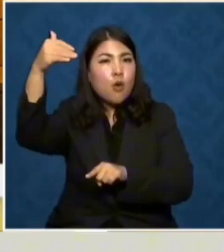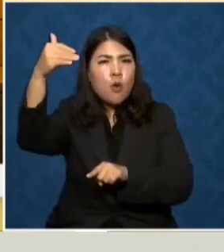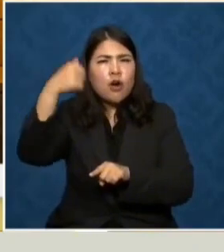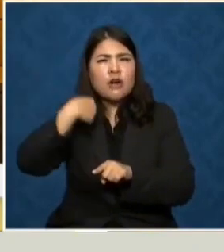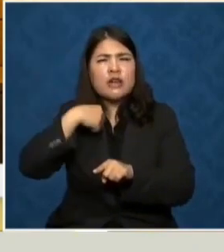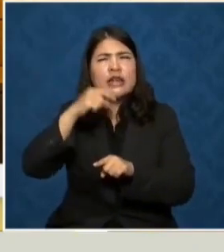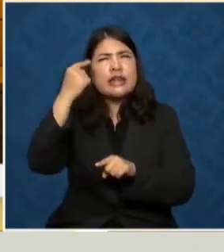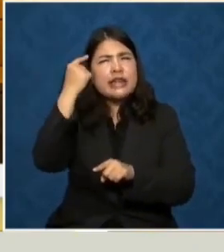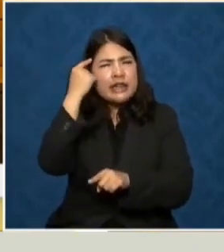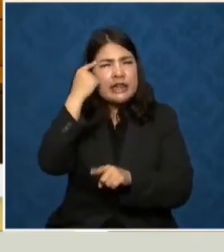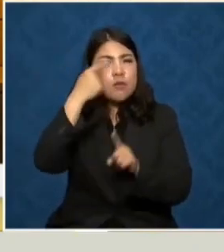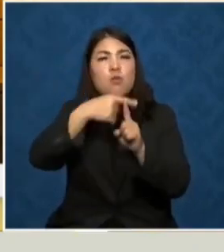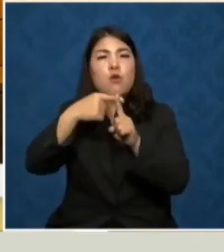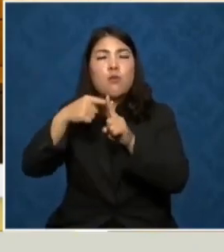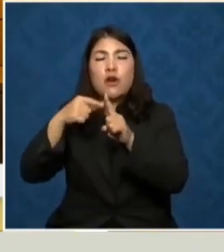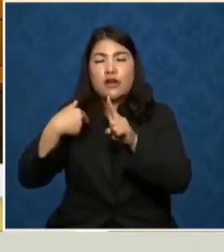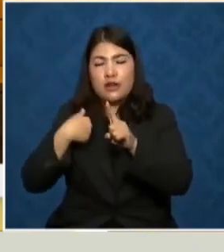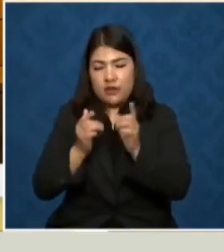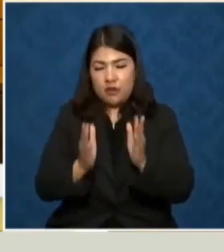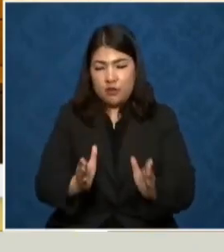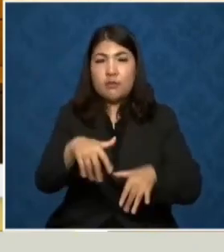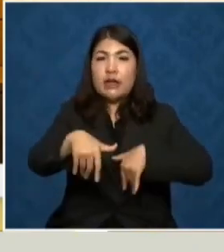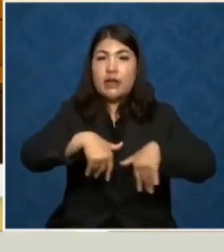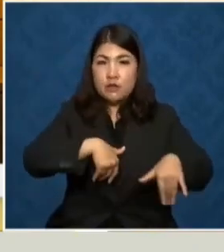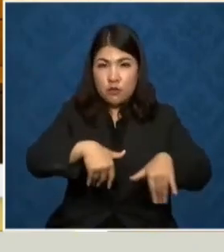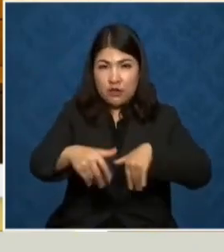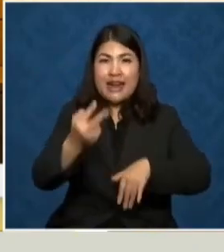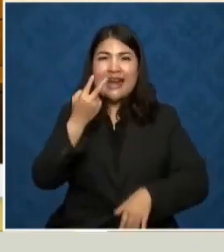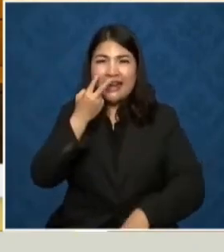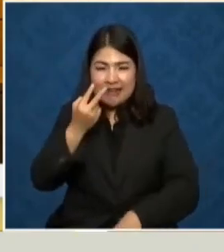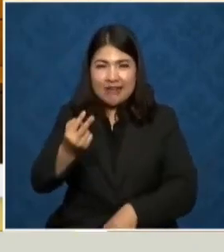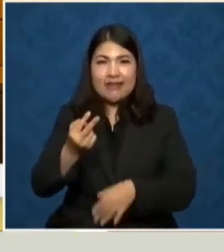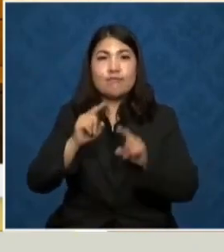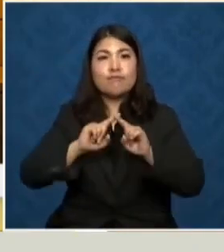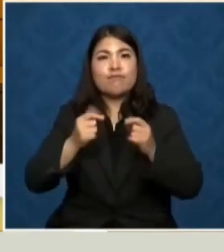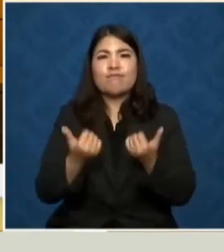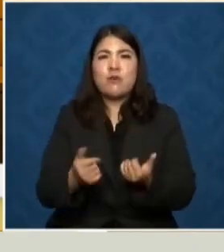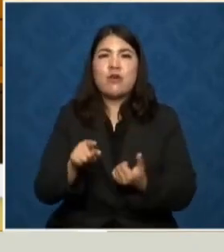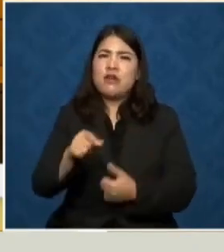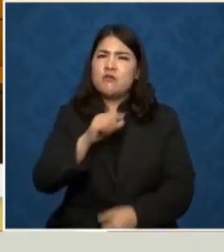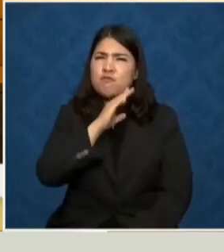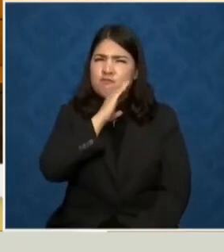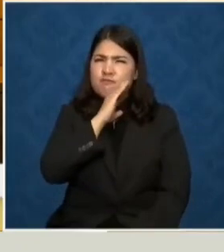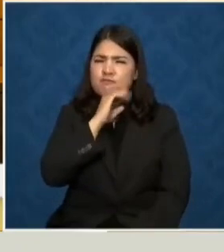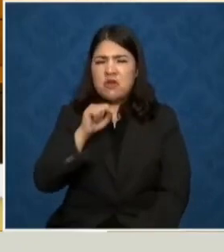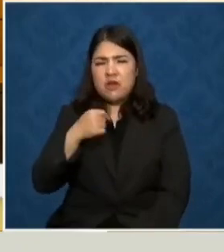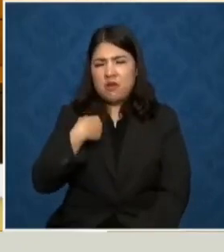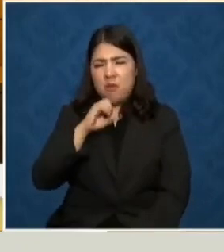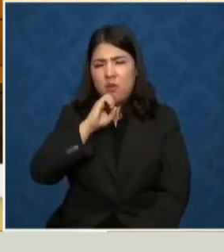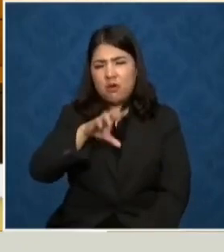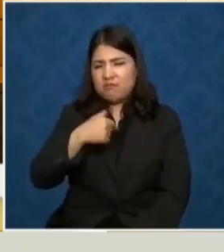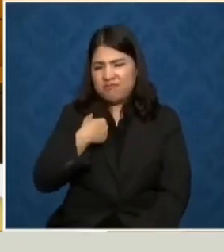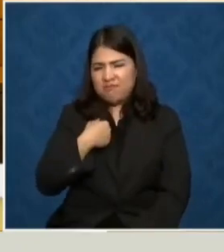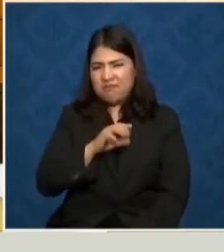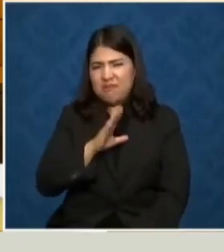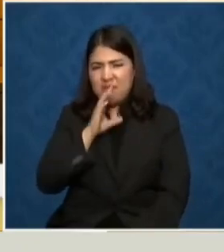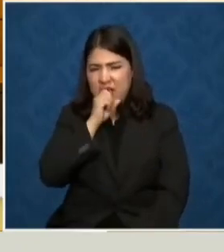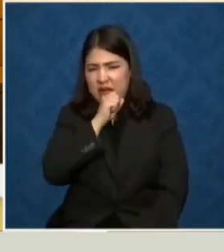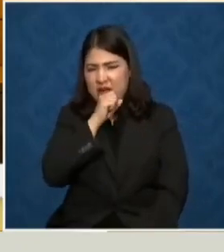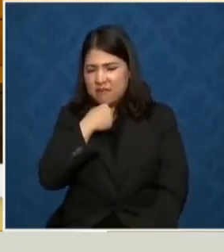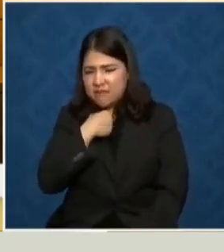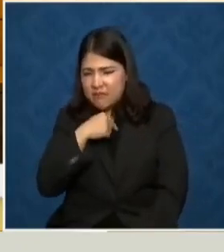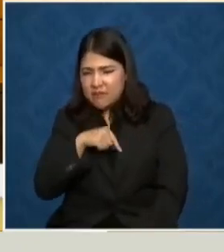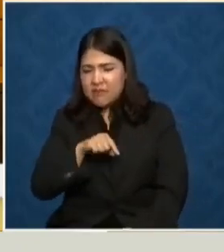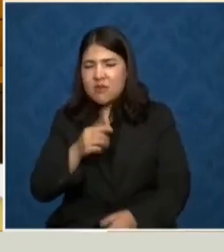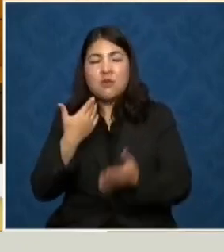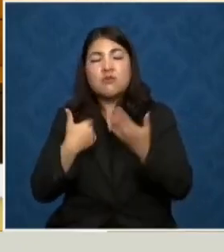างที่พี่น้องประชาชนจะได้เห็นนะครับแต่ก็ไม่เป็นไรครับถ้าเกิดท่านยังมีข้อกังขาอยู่เรื่องของการปิดบังไม่โปร่งใสไม่สำเร็จถดถอย